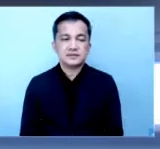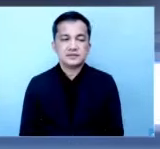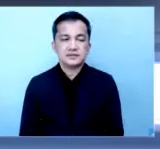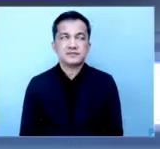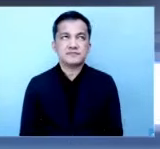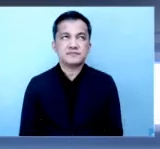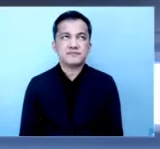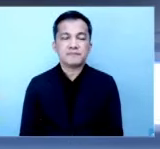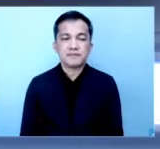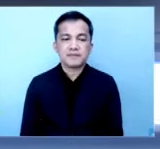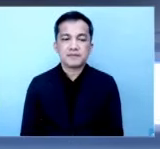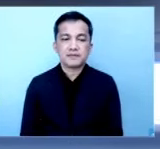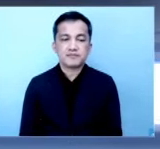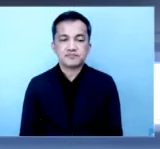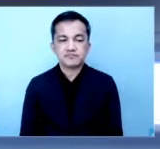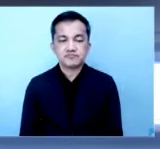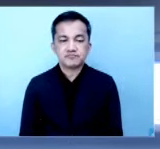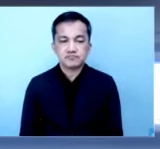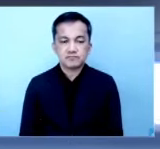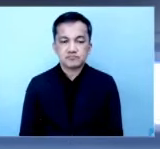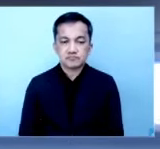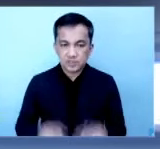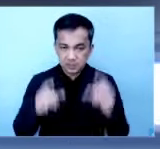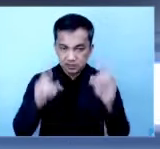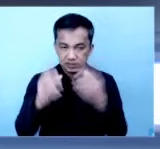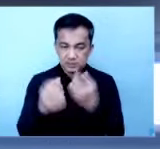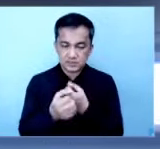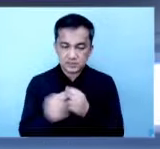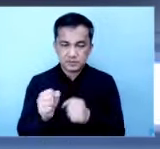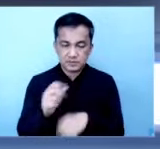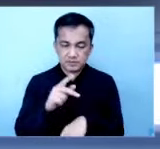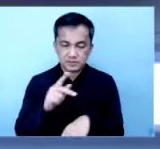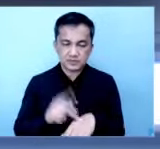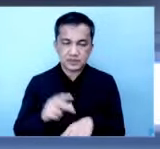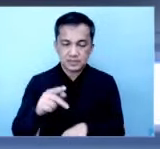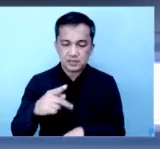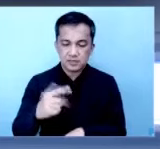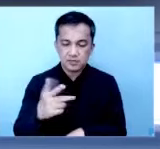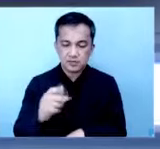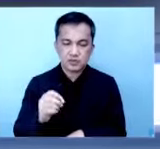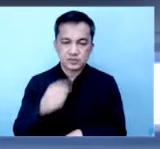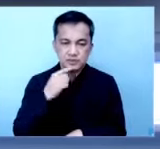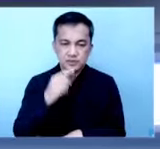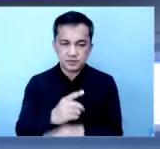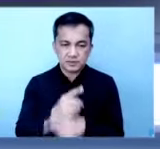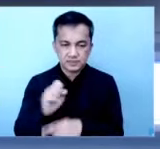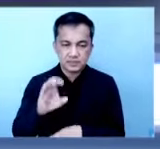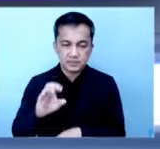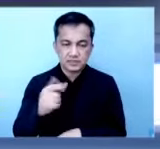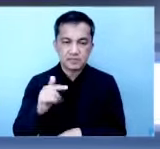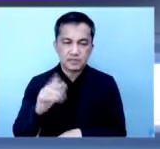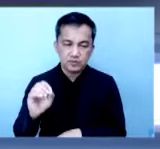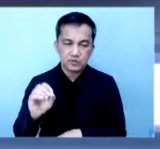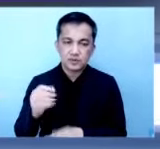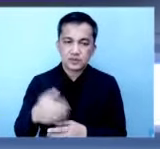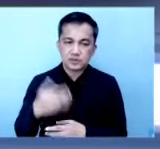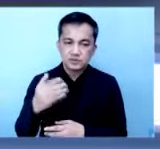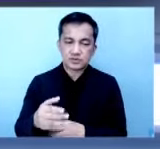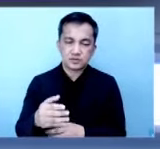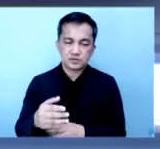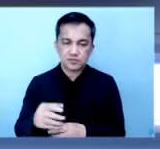banta sa seguridad ng bansa ang Pogo ayon kay Defense Secretary Gibo Chudoro. Kasunod yan ang mga bagong